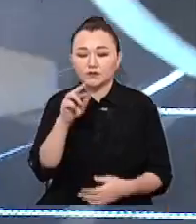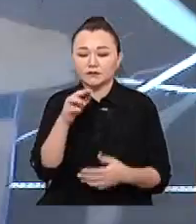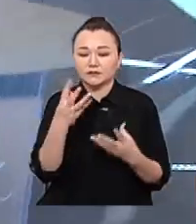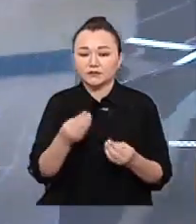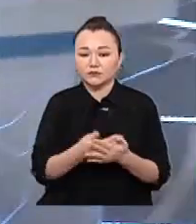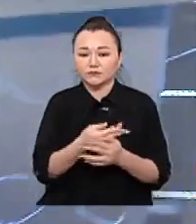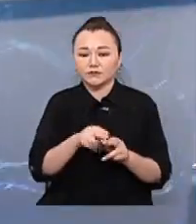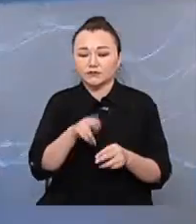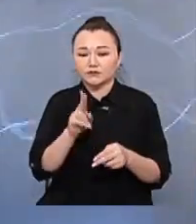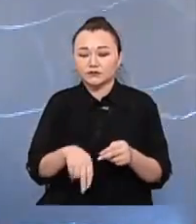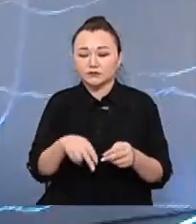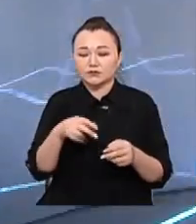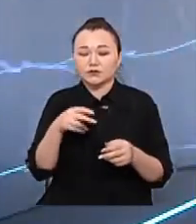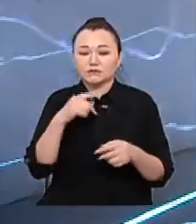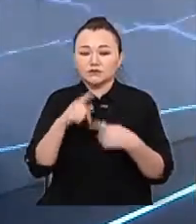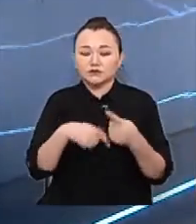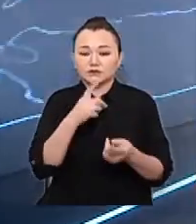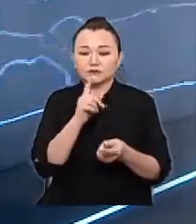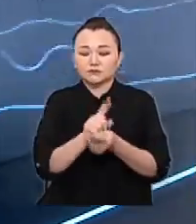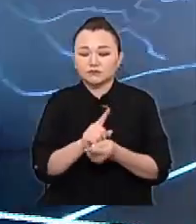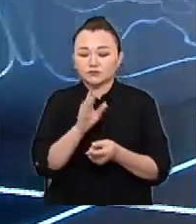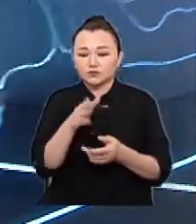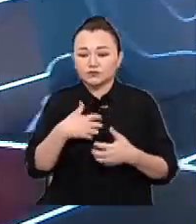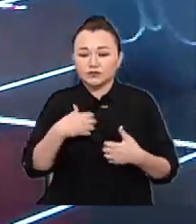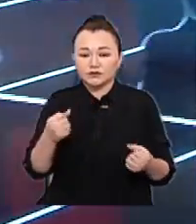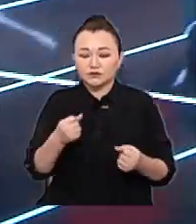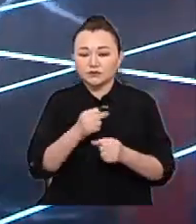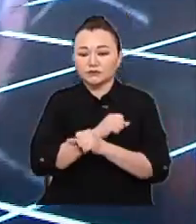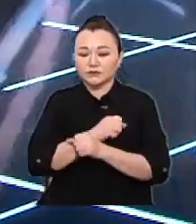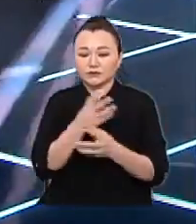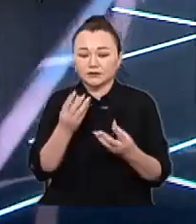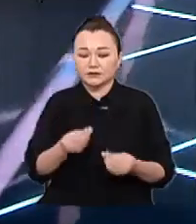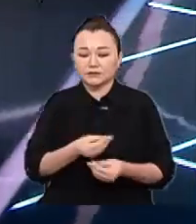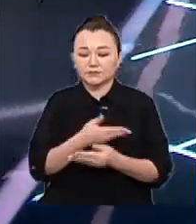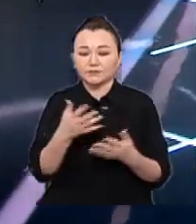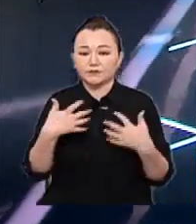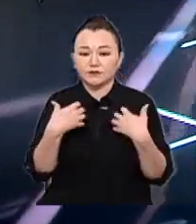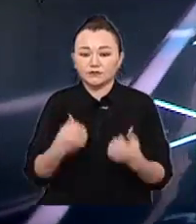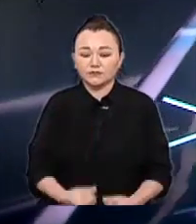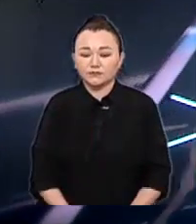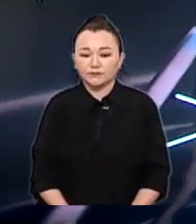түскен ақпараттар легі осындай. Алдағы демалыс күндеріңіз сәтті өтсін. Аман сау болыңыздар.